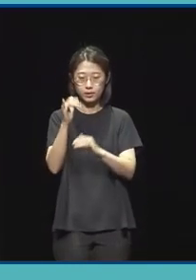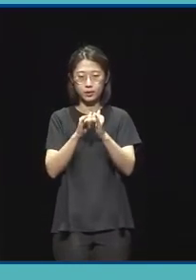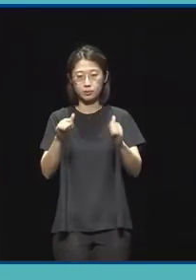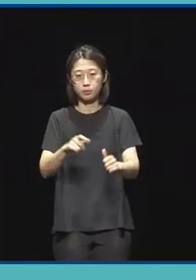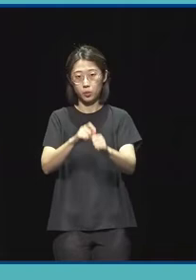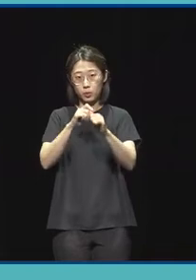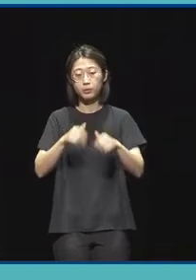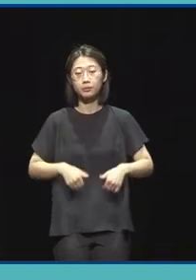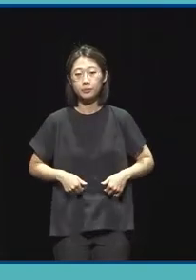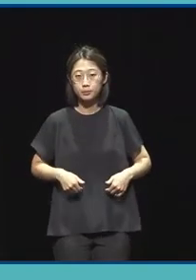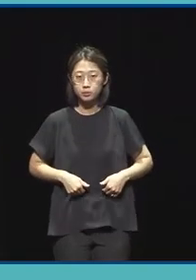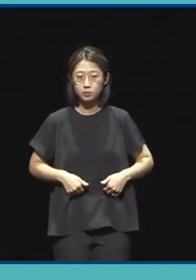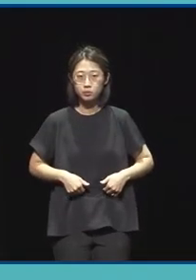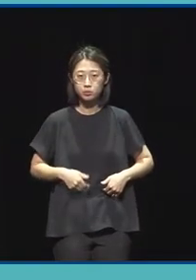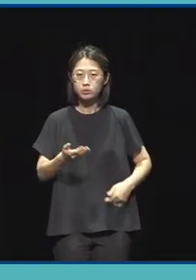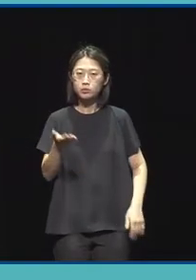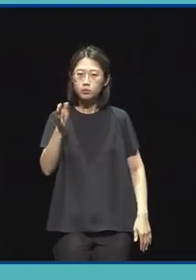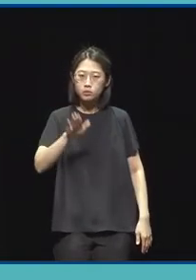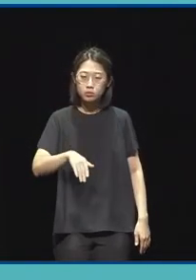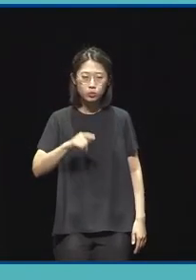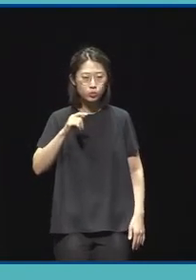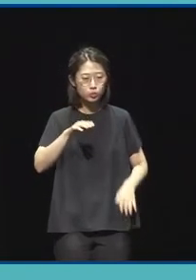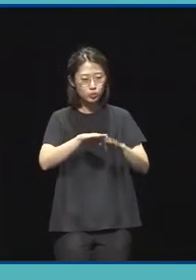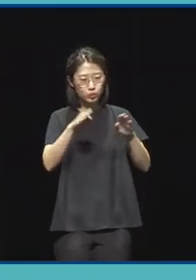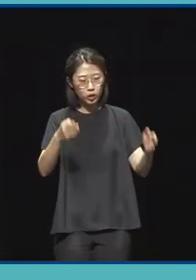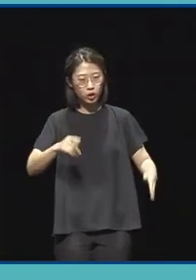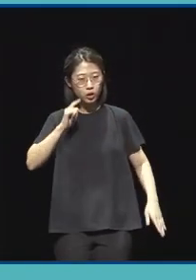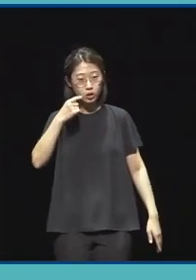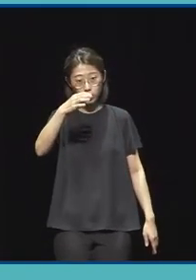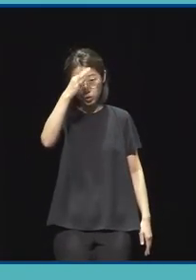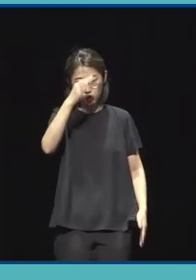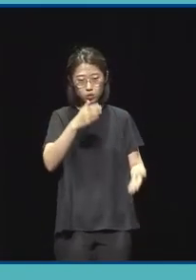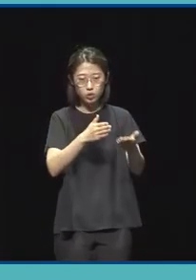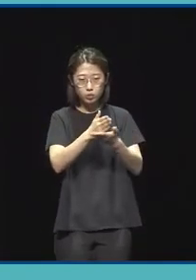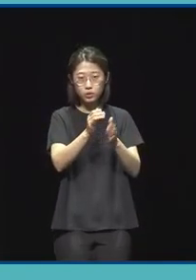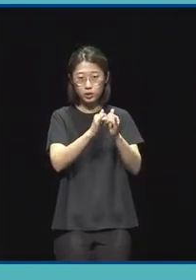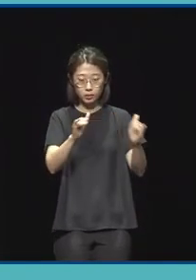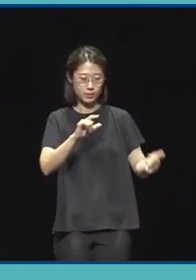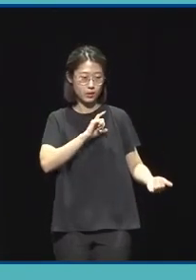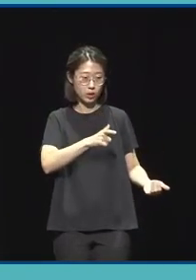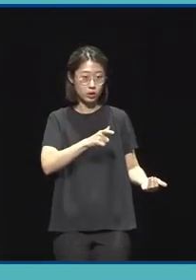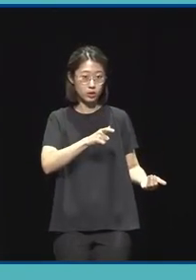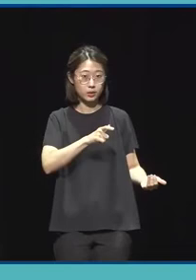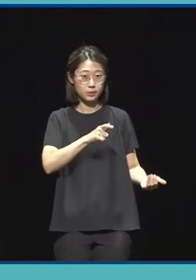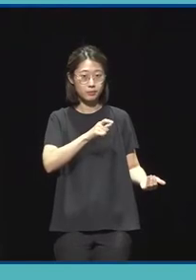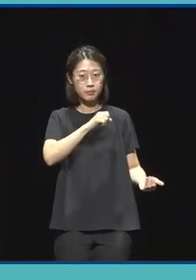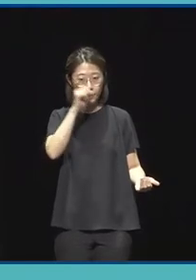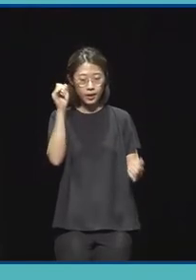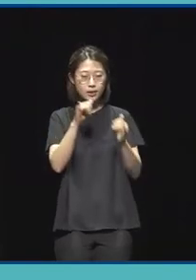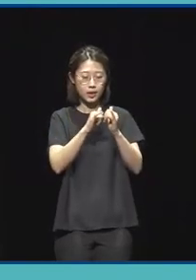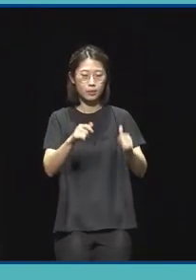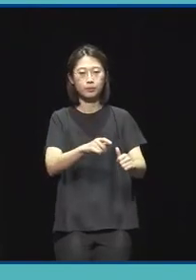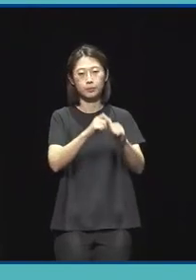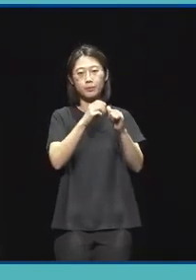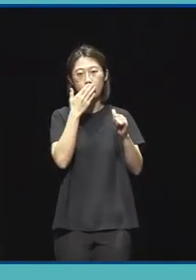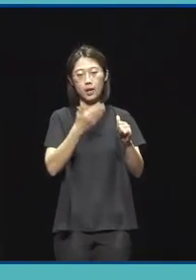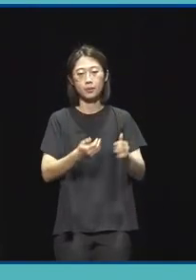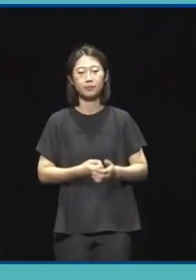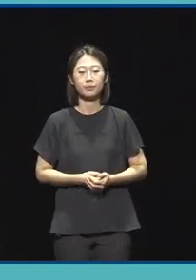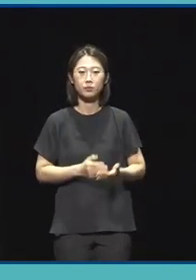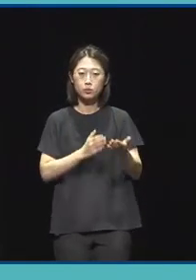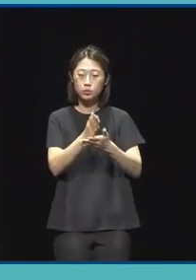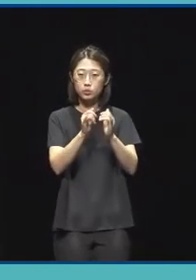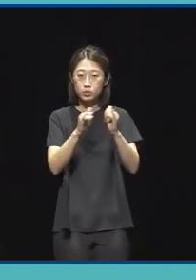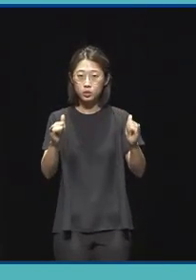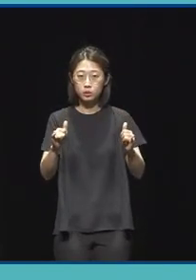합니다. 다음 무대예술 분야의 경우에는 무대예술 전문인 자격증 취득자는 채용이 가능합니다.